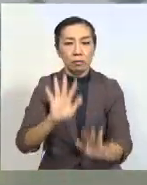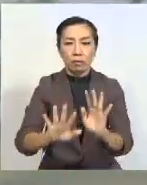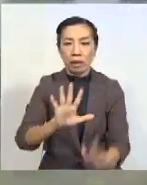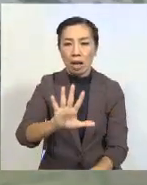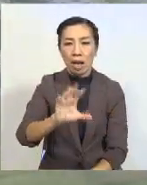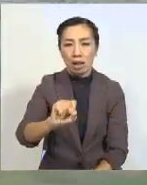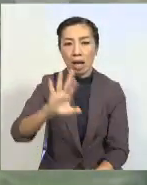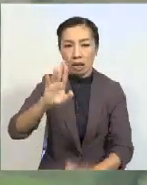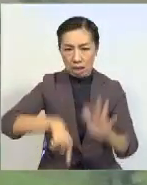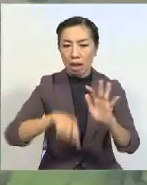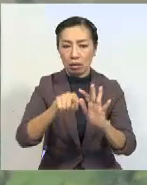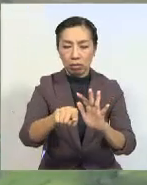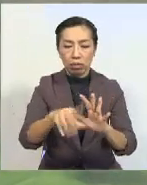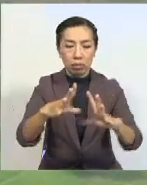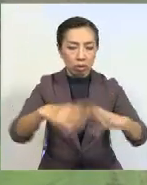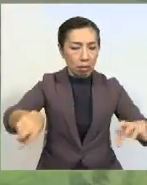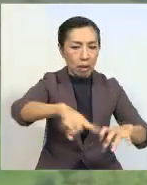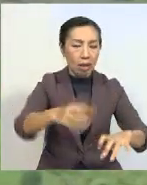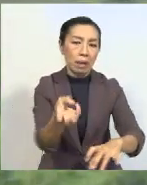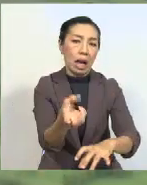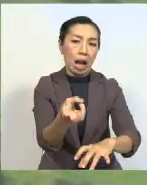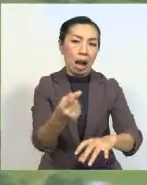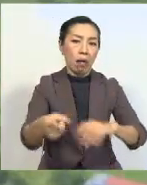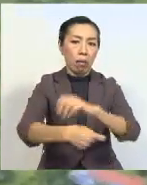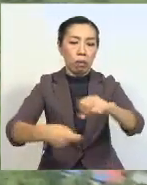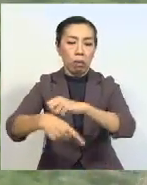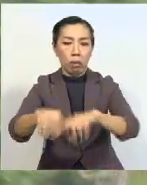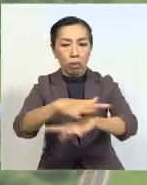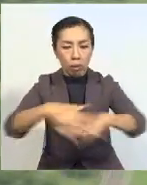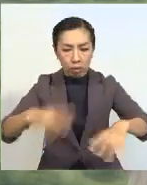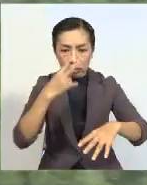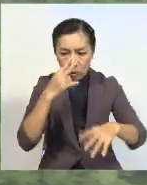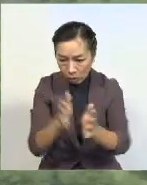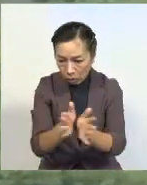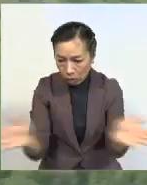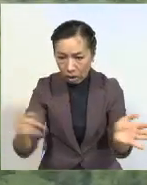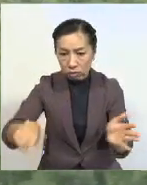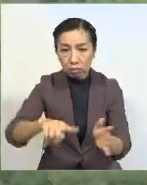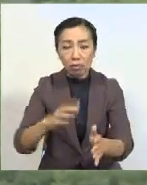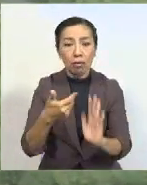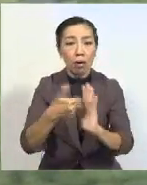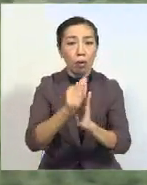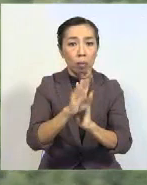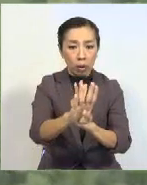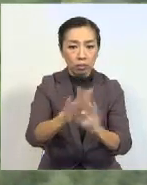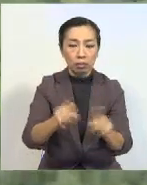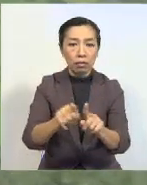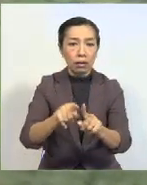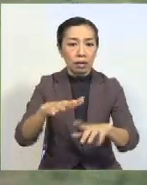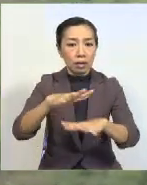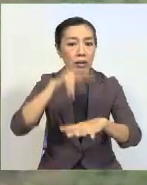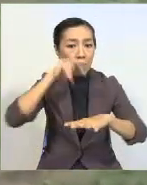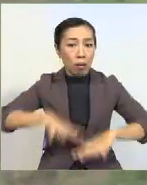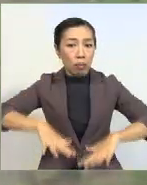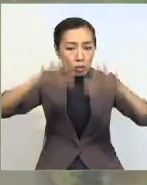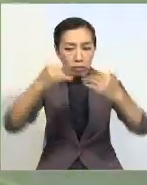า 500,000 ไร่ส่วนใหญ่จะเป็นนาข้าวค่ะแล้วก็เมื่อมองเป็นภาพรวมสำหรับจังหวัดที่ได้รับผลกระทบจากอุทกภั